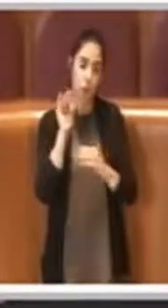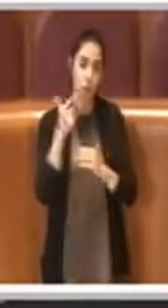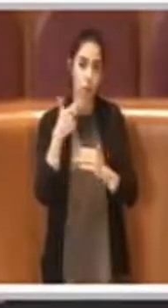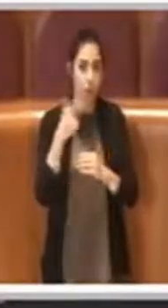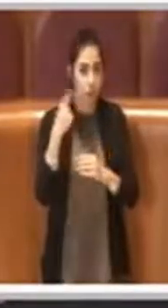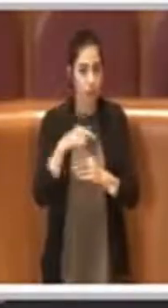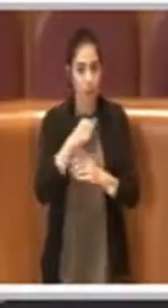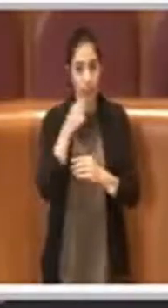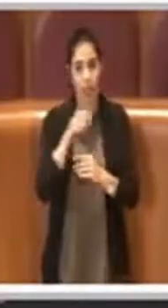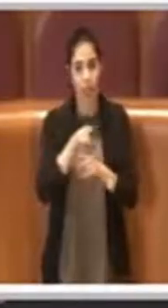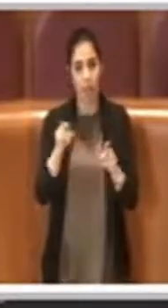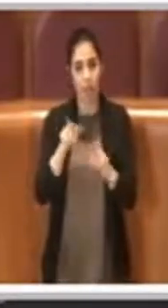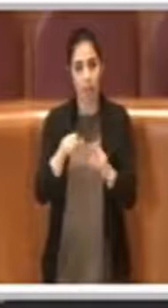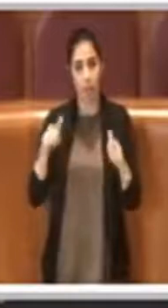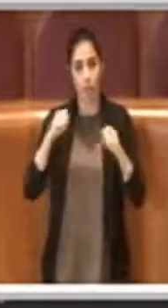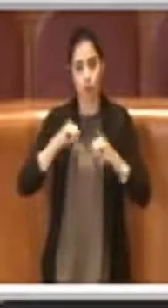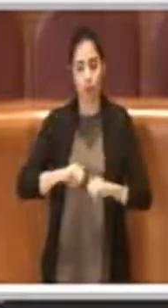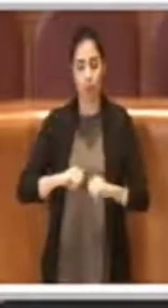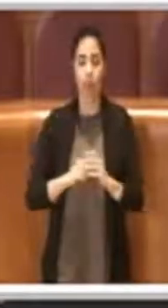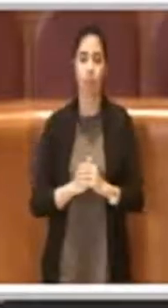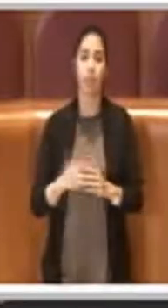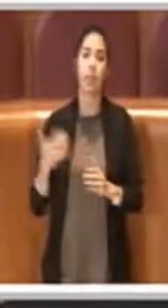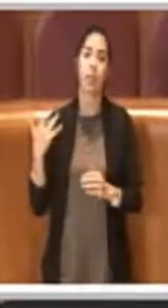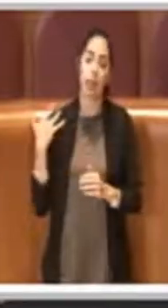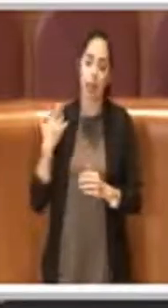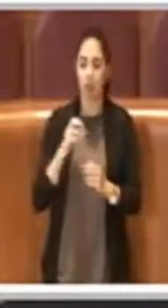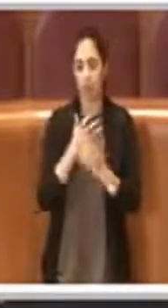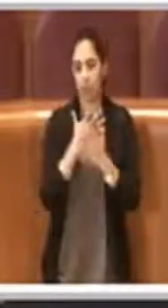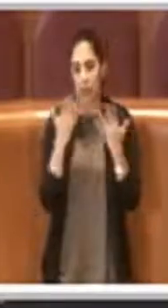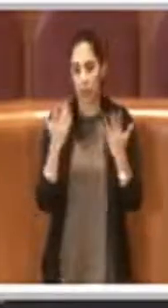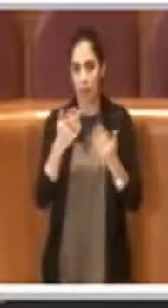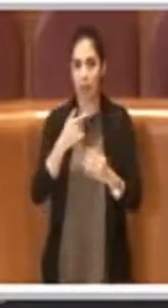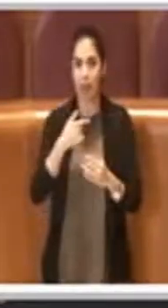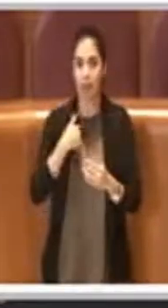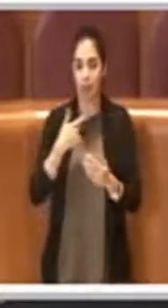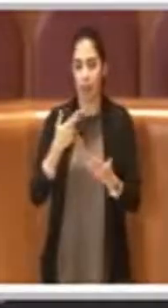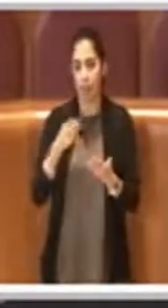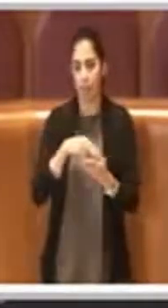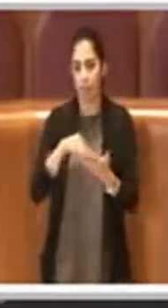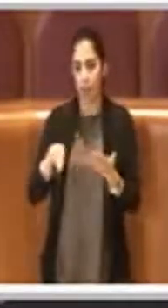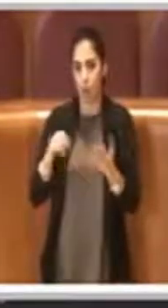interessa ai cittadini. Grazie, ovviamente il voto favorevole della maggioranza.